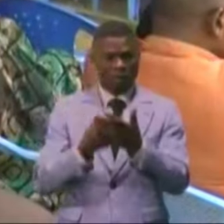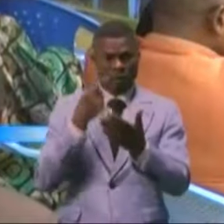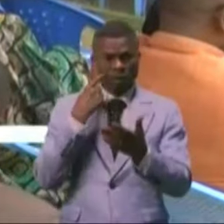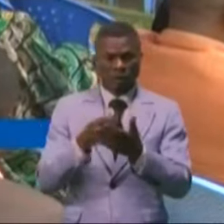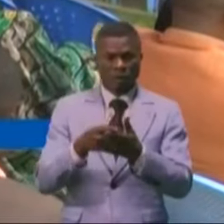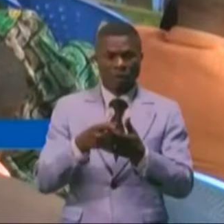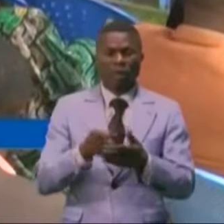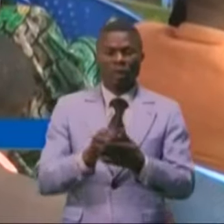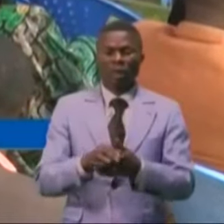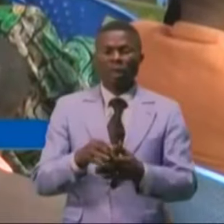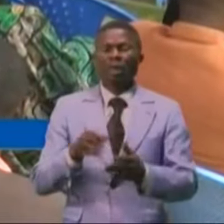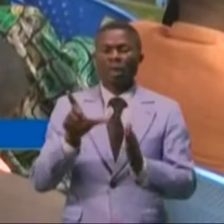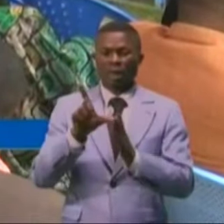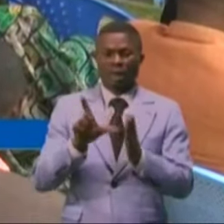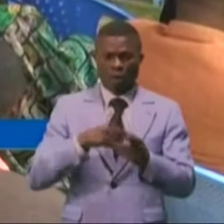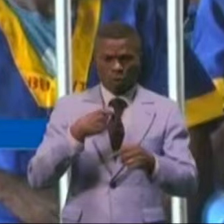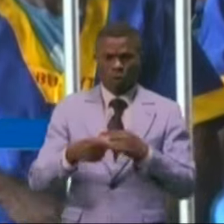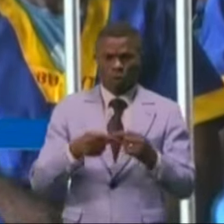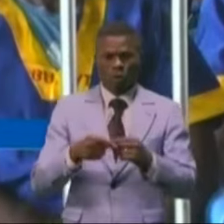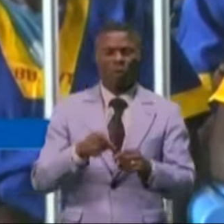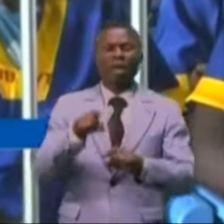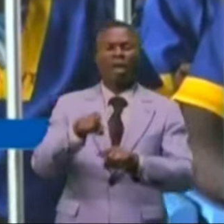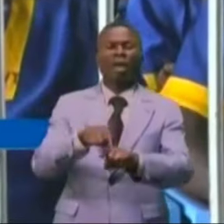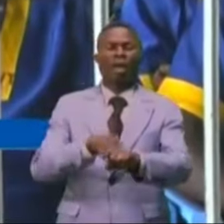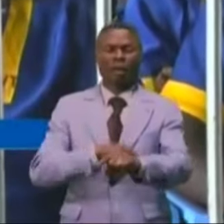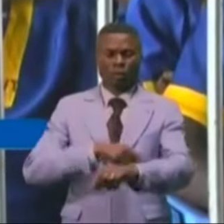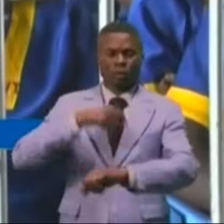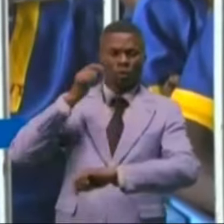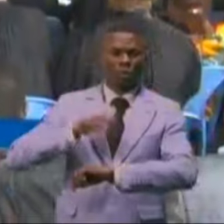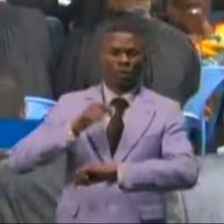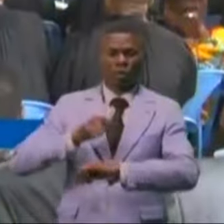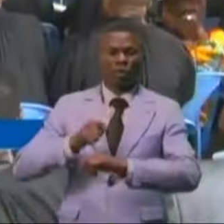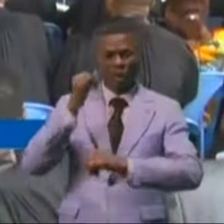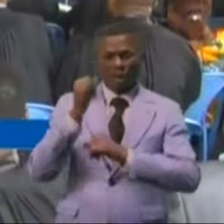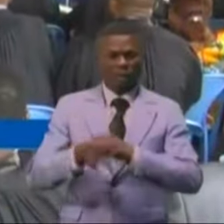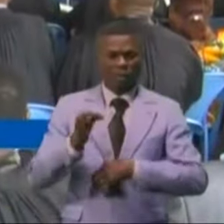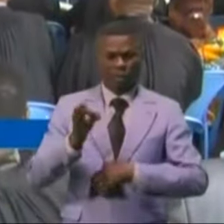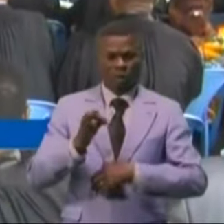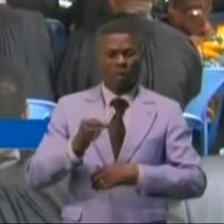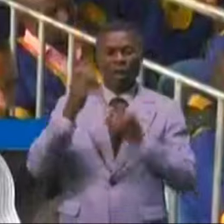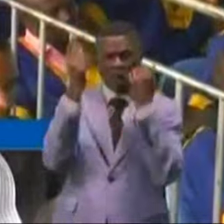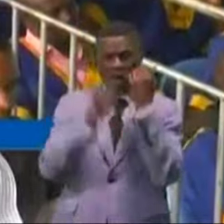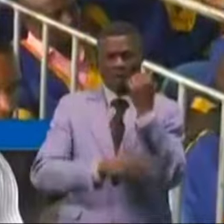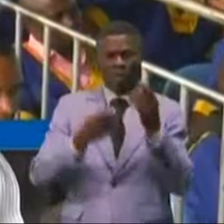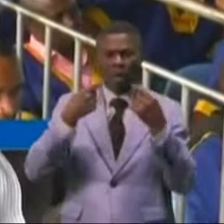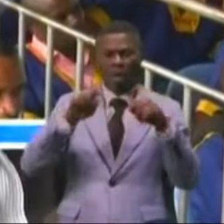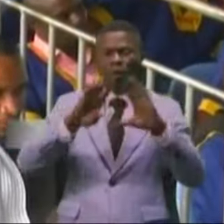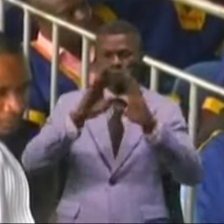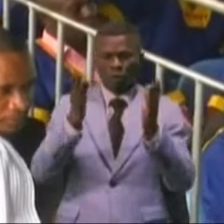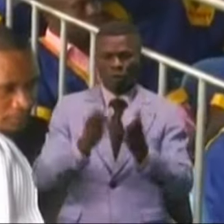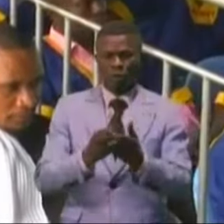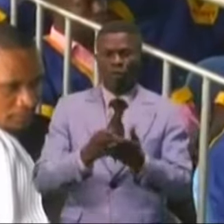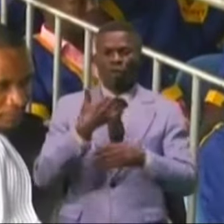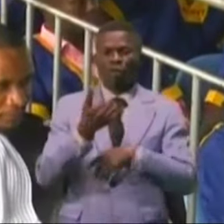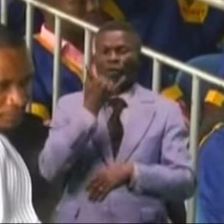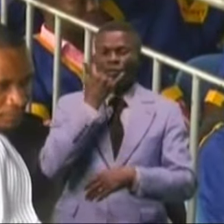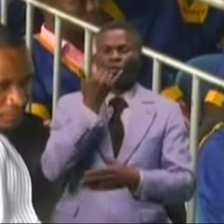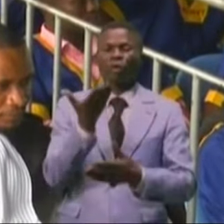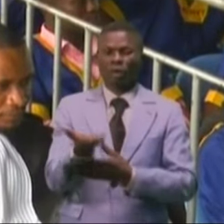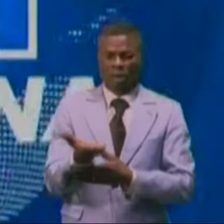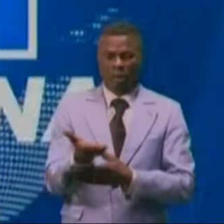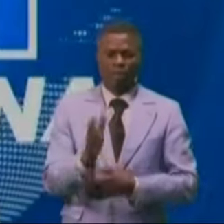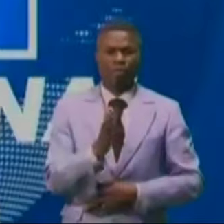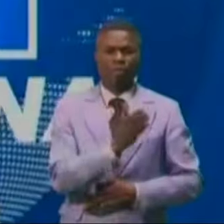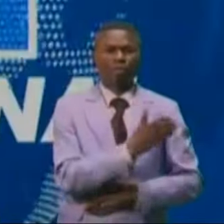n'est fait que commencer. Elle sera longue, laborieuse, mais au finish, les peines seront prononcées contre ceux qui auront été déclarés coupables.